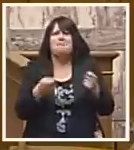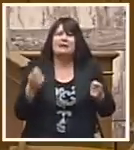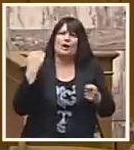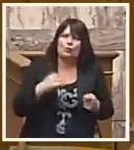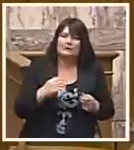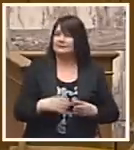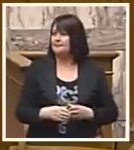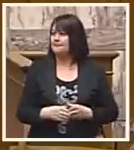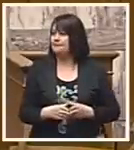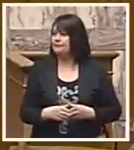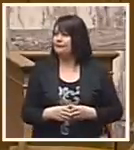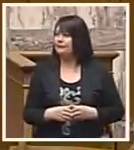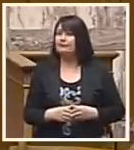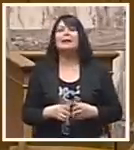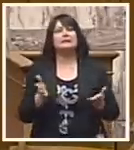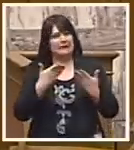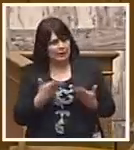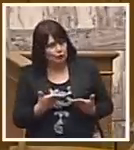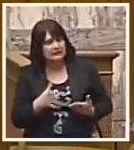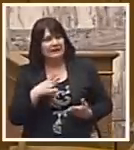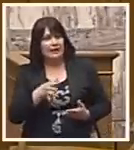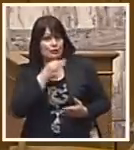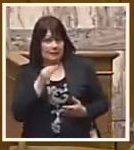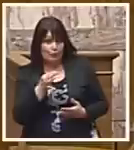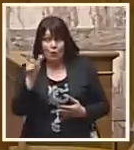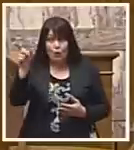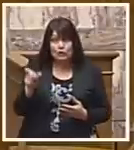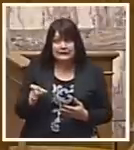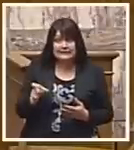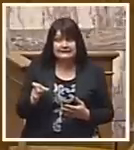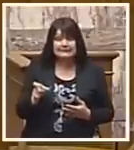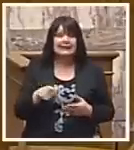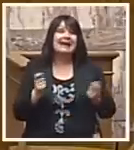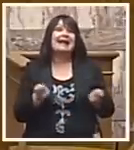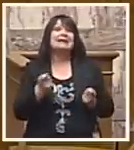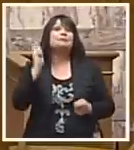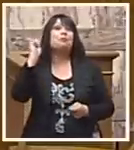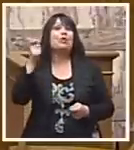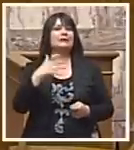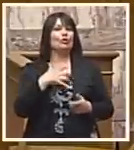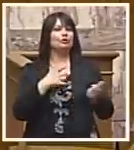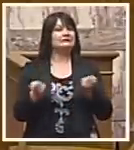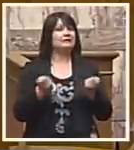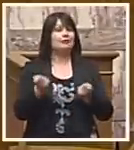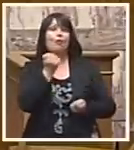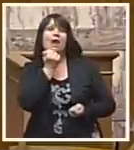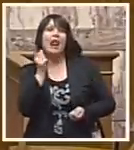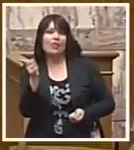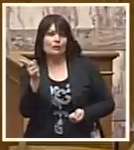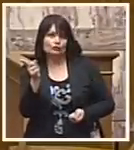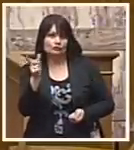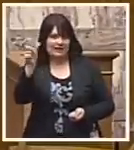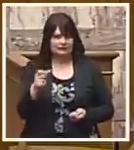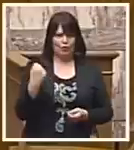Κλείνοντας αυτό, κύριε Σαμαρά, θεωρώ ότι κάνετε και ένα στρατηγικό πολιτικό λάθος. Η άρνησή